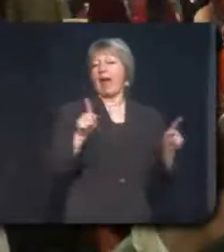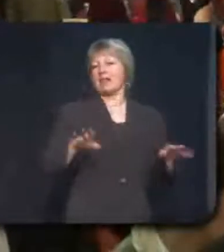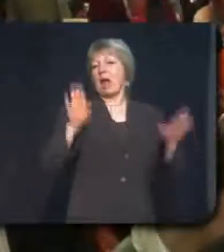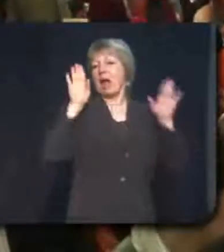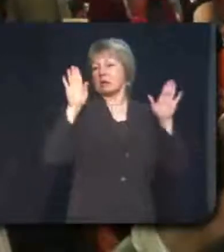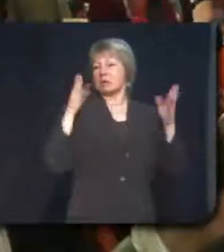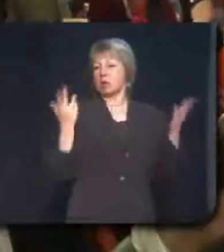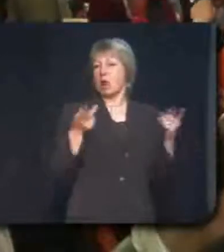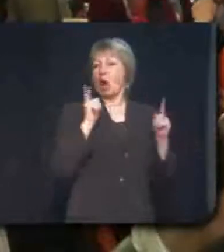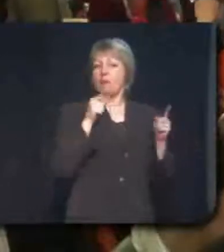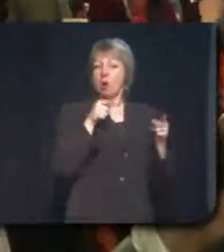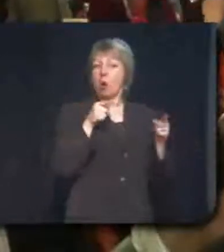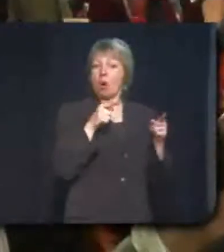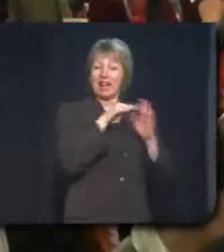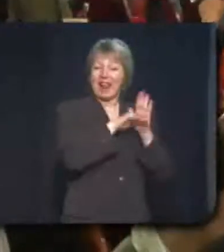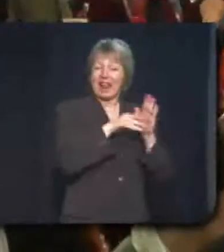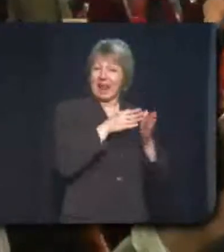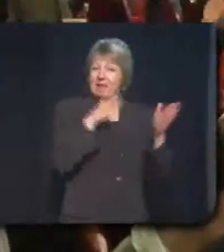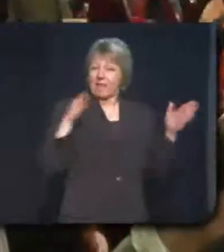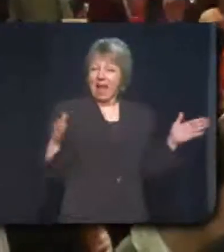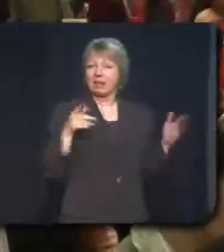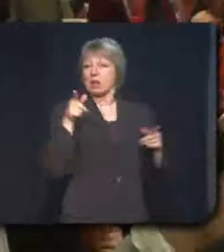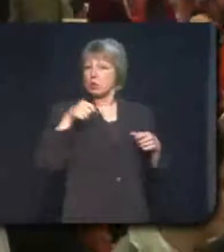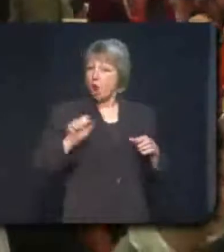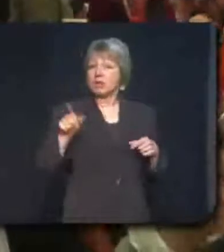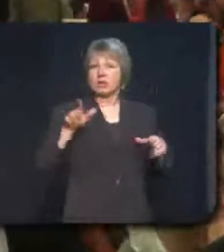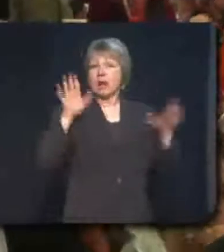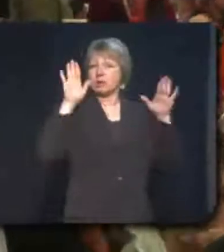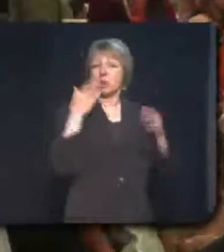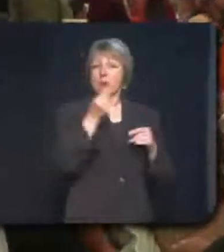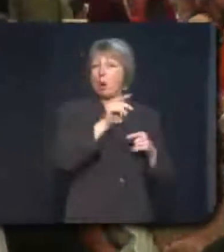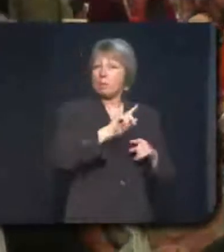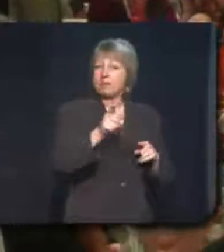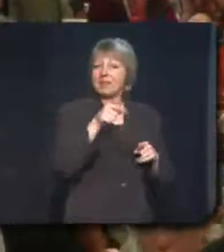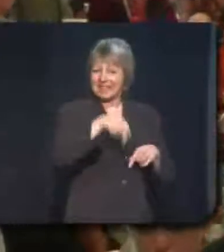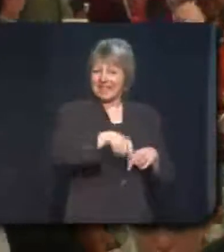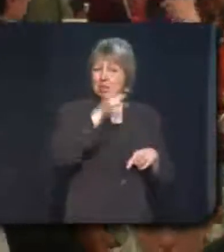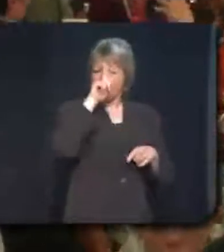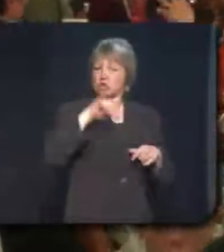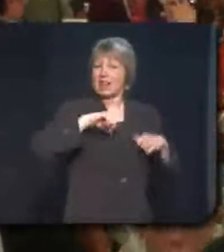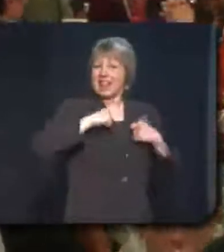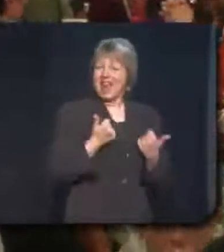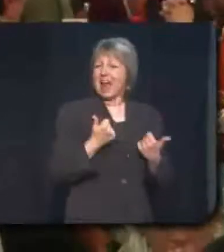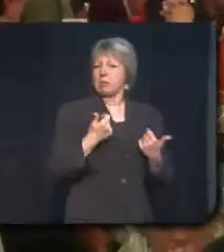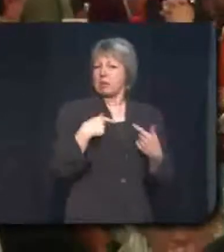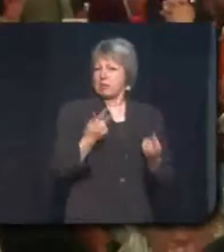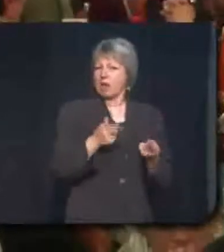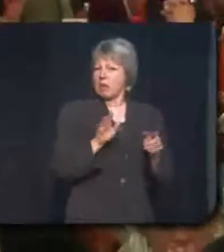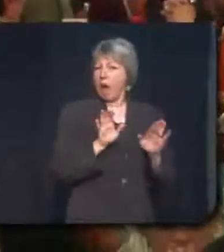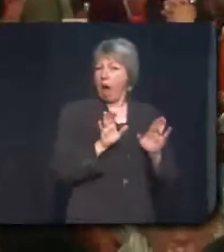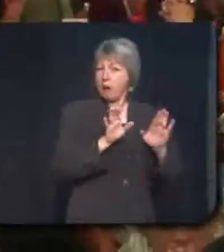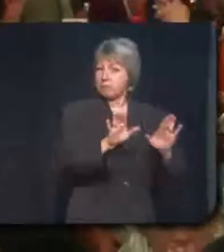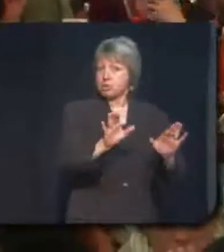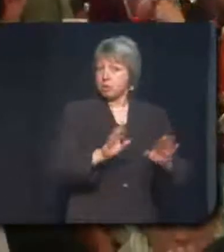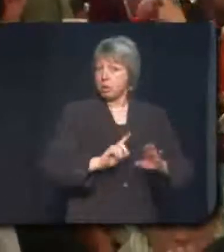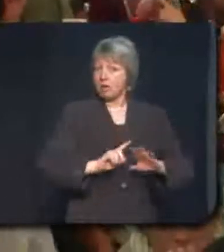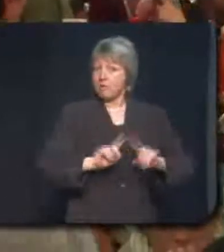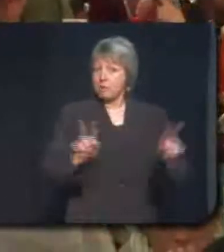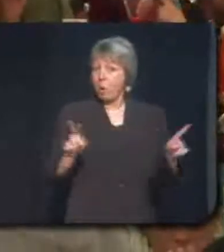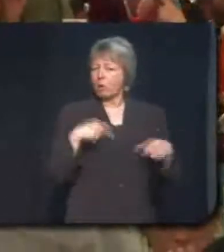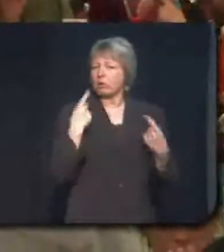selbst nach den erweiterten Regeln kein Recht auf Asyl haben aber sich trotzdem in Deutschland befinden wenn Abschiebungen komplett verboten